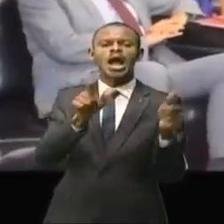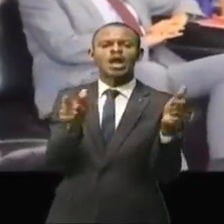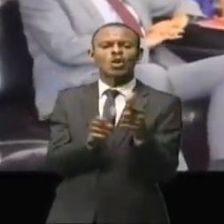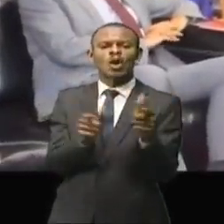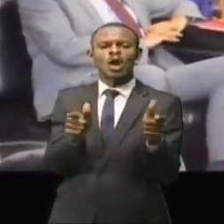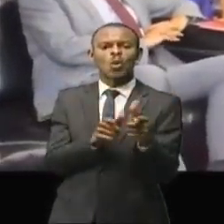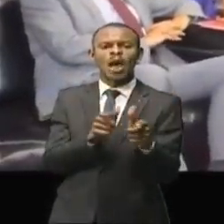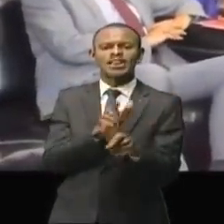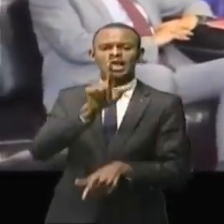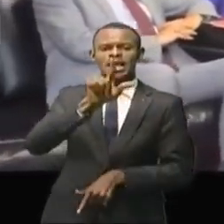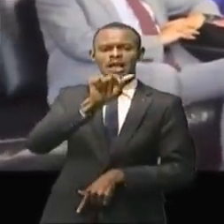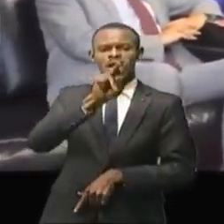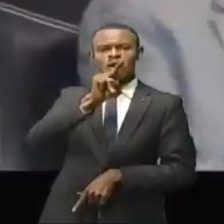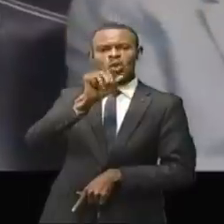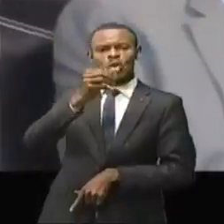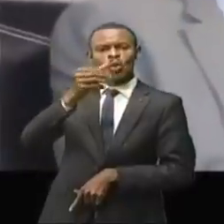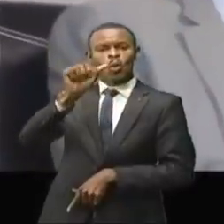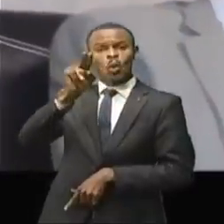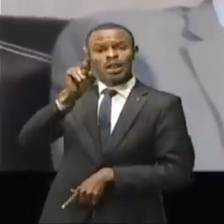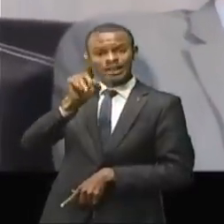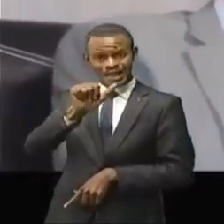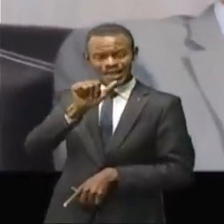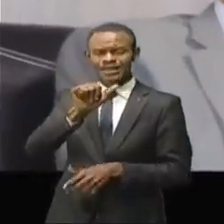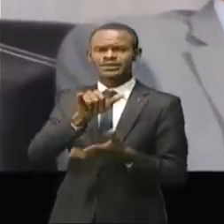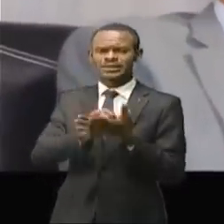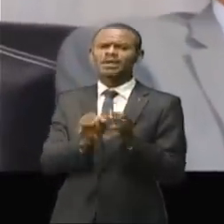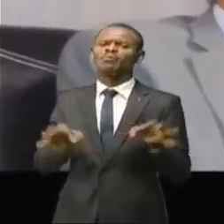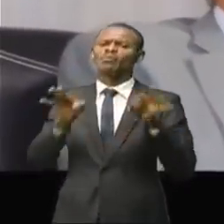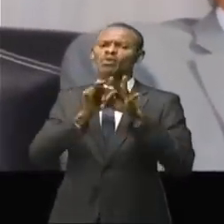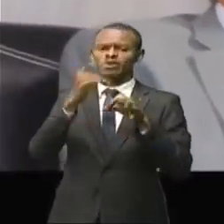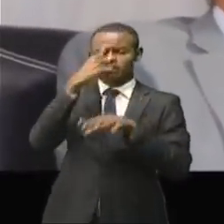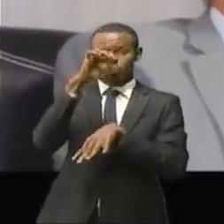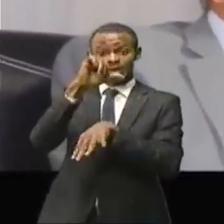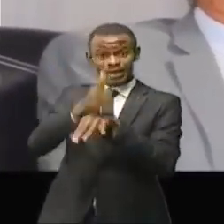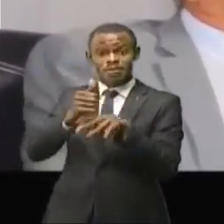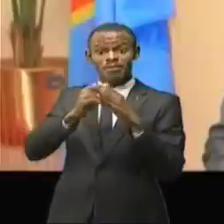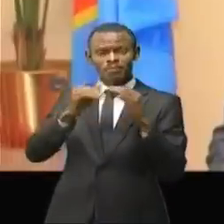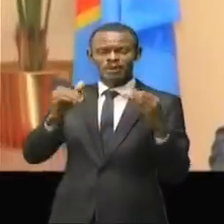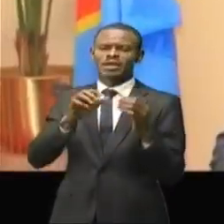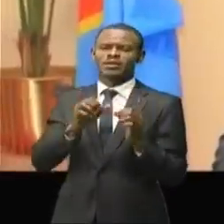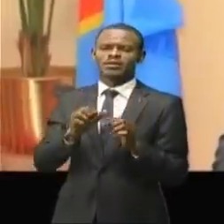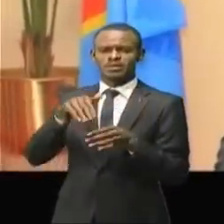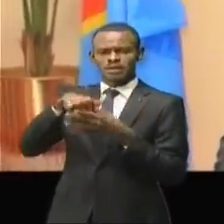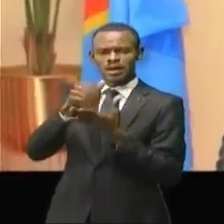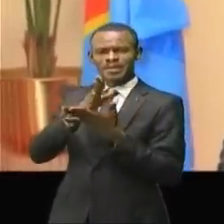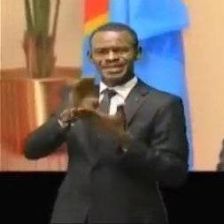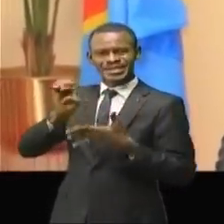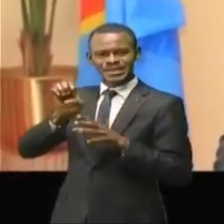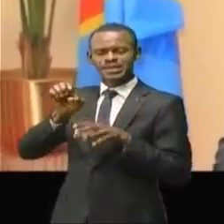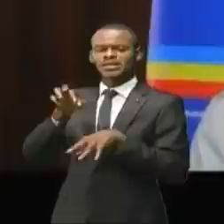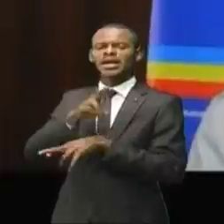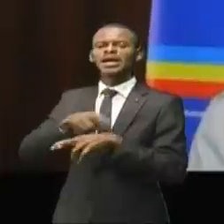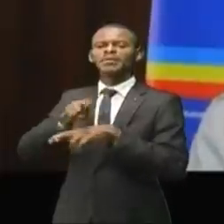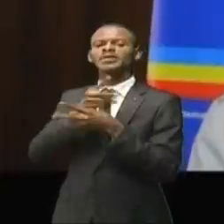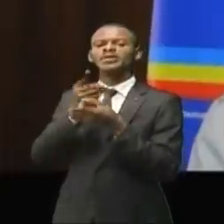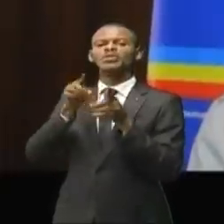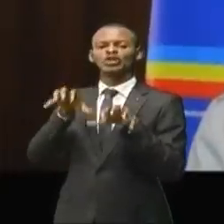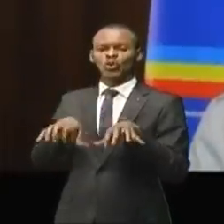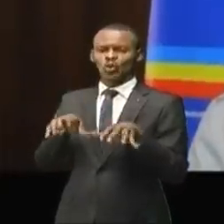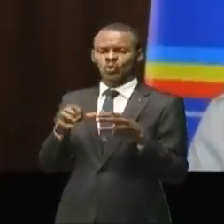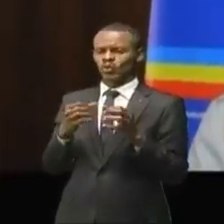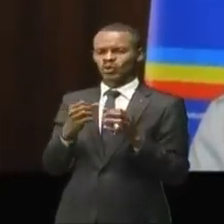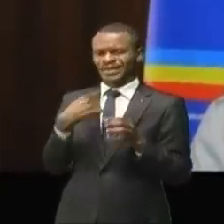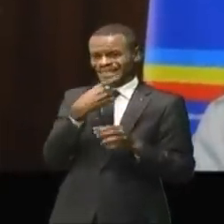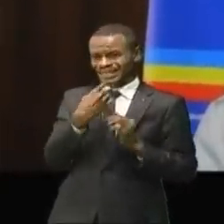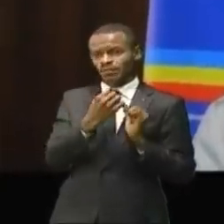d'une paix durable dans l'est de la République démocratique du Congo victime d'agression à répétition c'est la réaction de